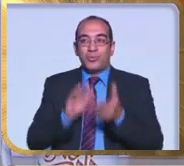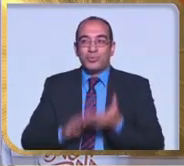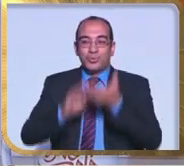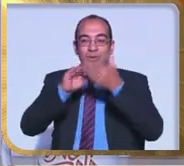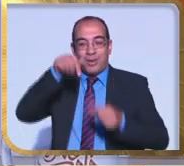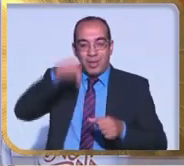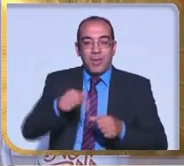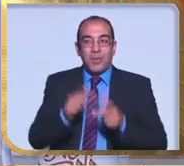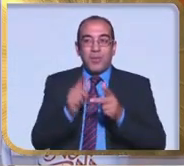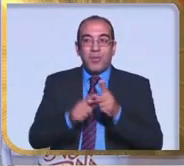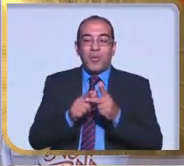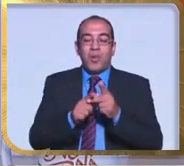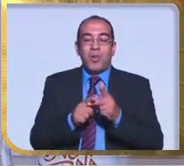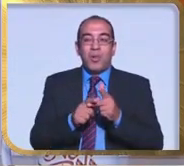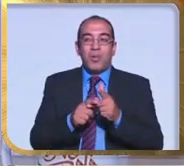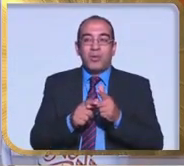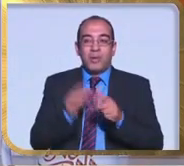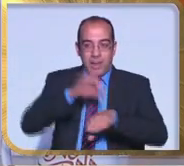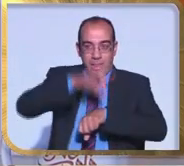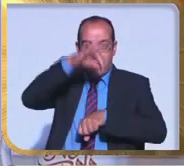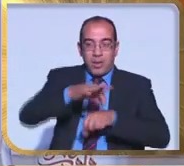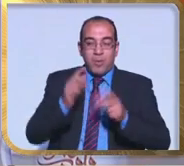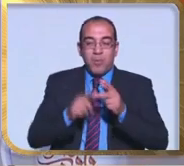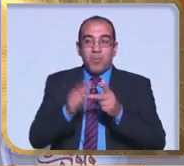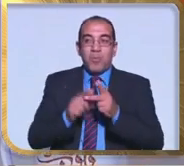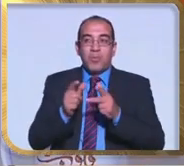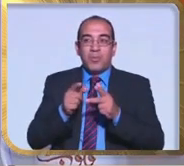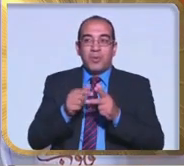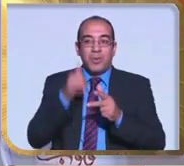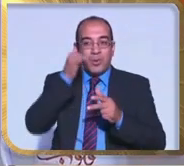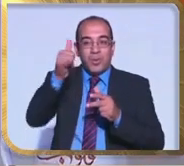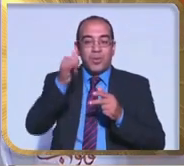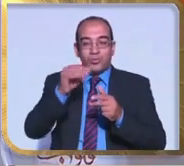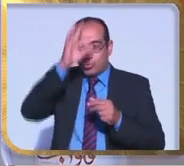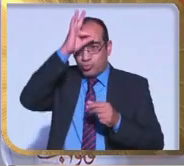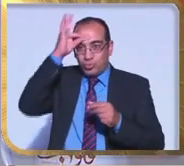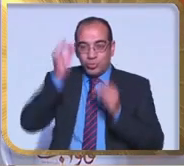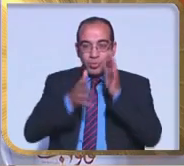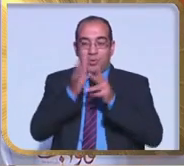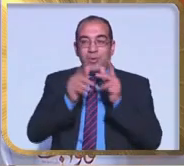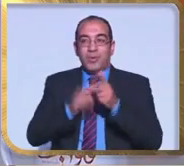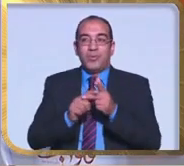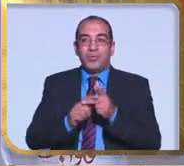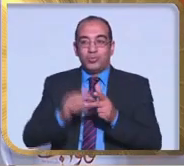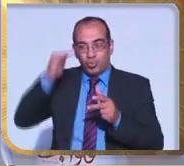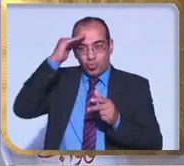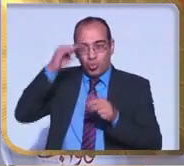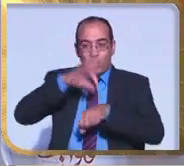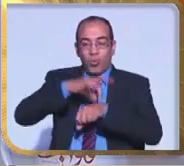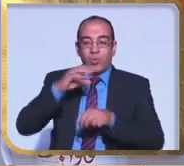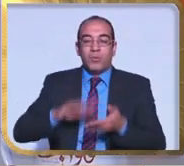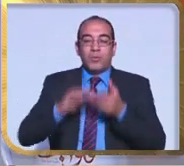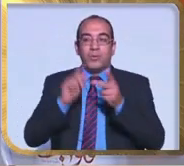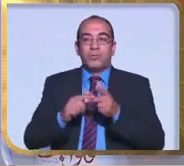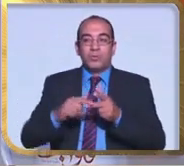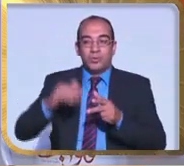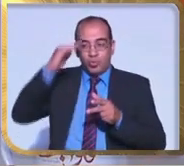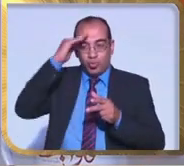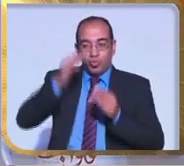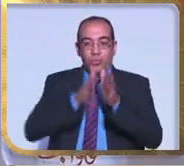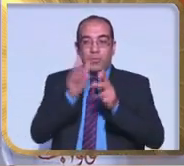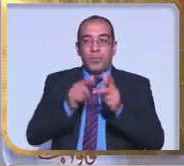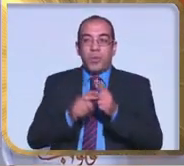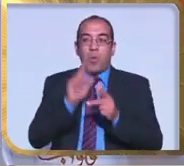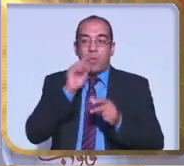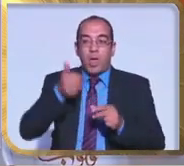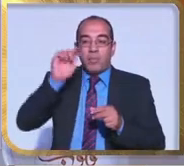لحقناش النهارده، احنا يعني ان شاء الله هنوصل لحضرتك ان شاء الله باذن الله. شكرا قوي يا دكتوره، الله يبارك لك يا حبيبتي. شكرا، شكرا يا ست